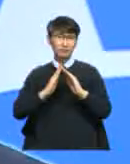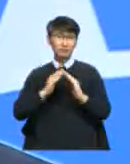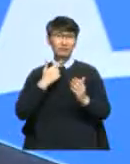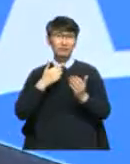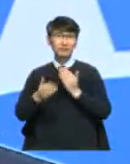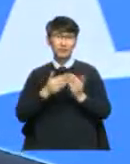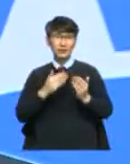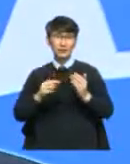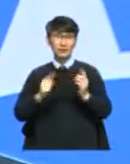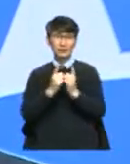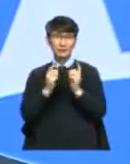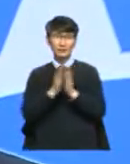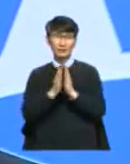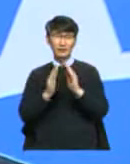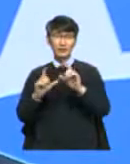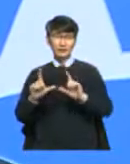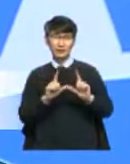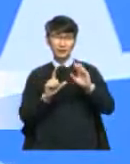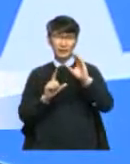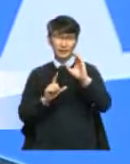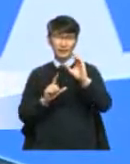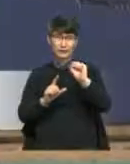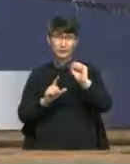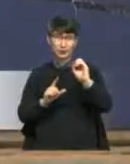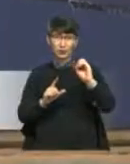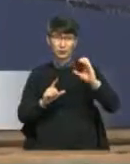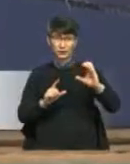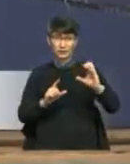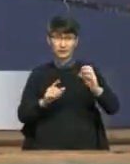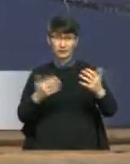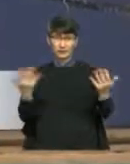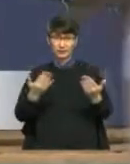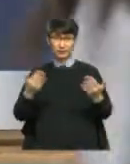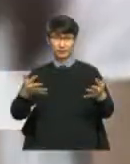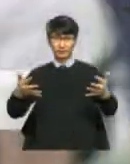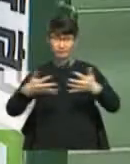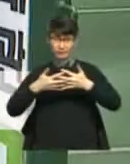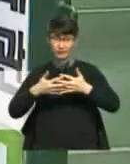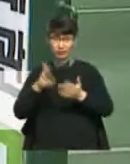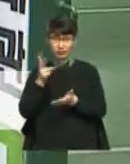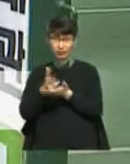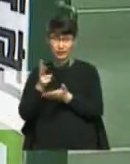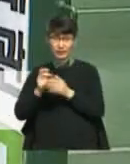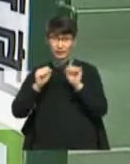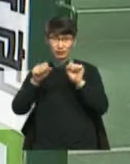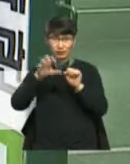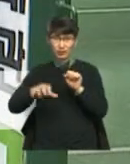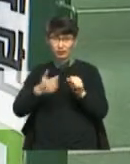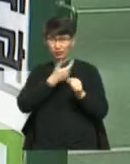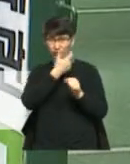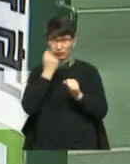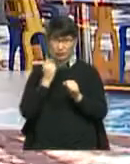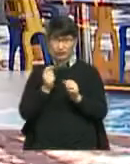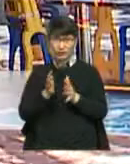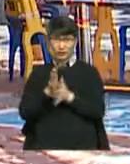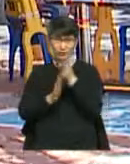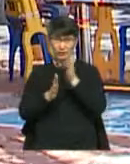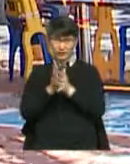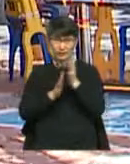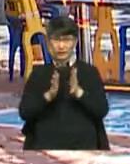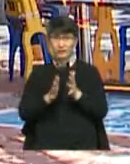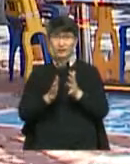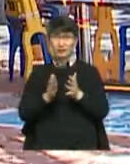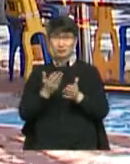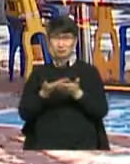직접 기획한 생활 soc 사업을 성북구의 접목시켜 주차장과 체육관 등 부족한 도시 인프라를 대대적으로